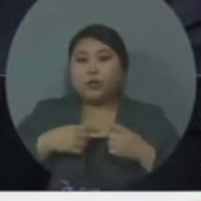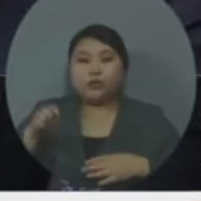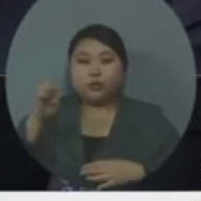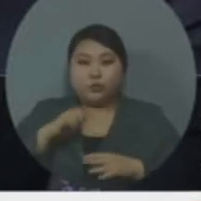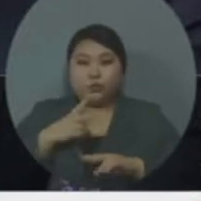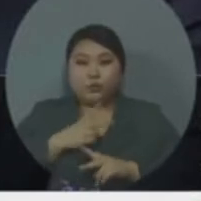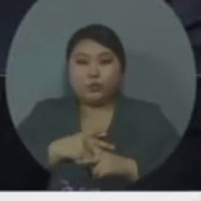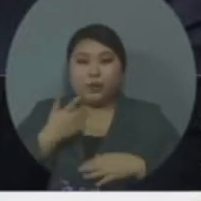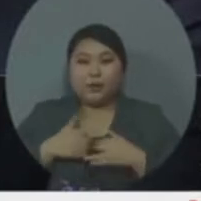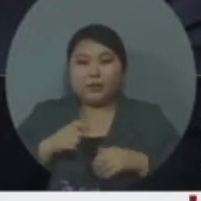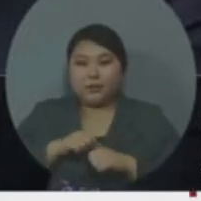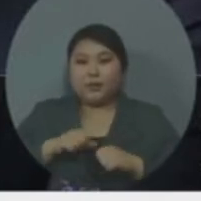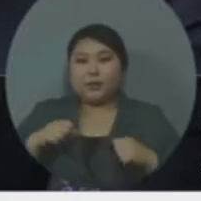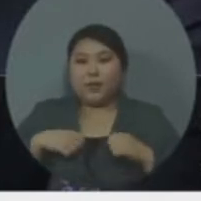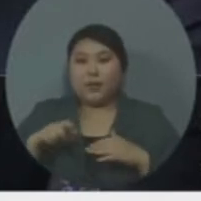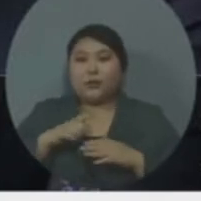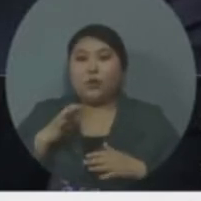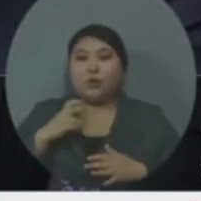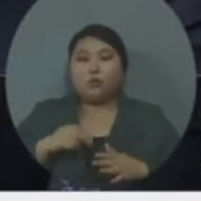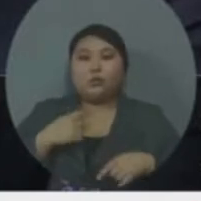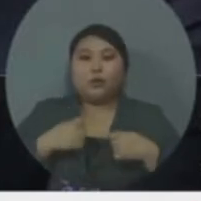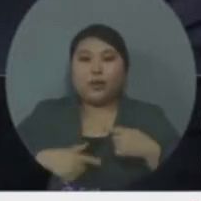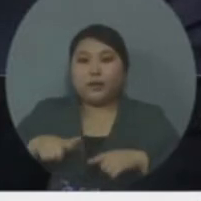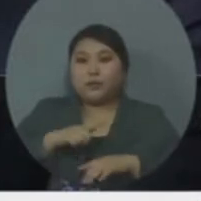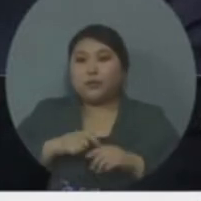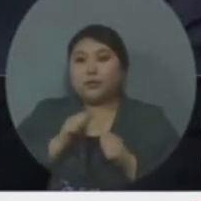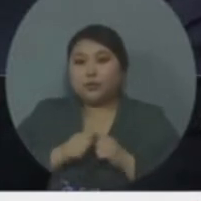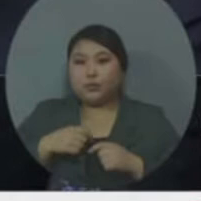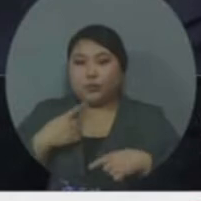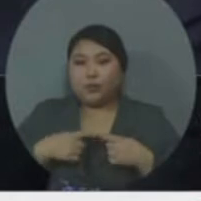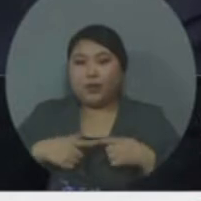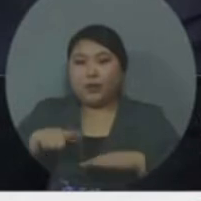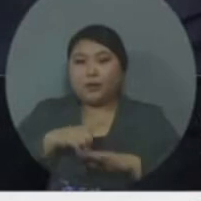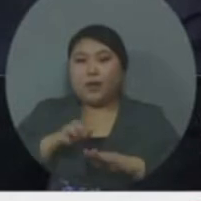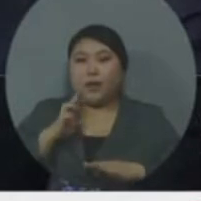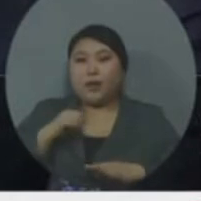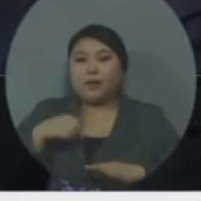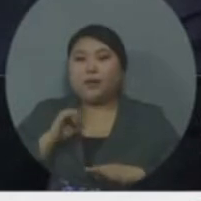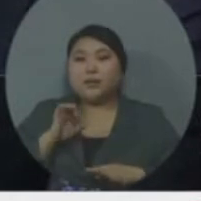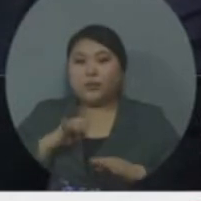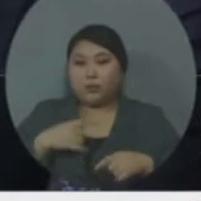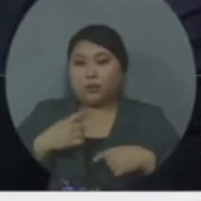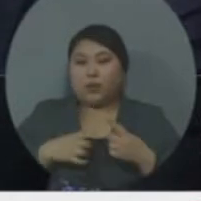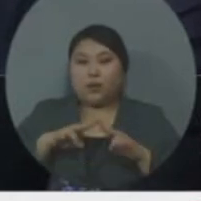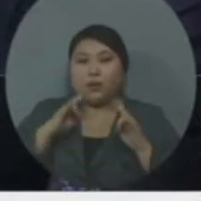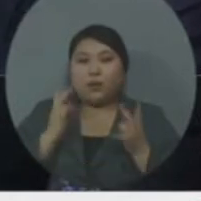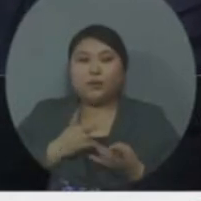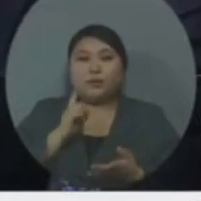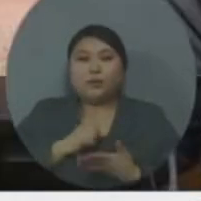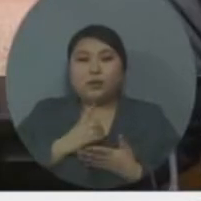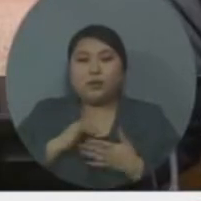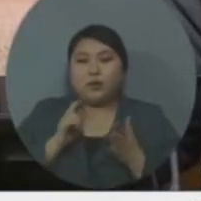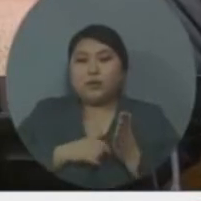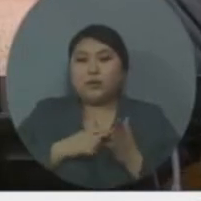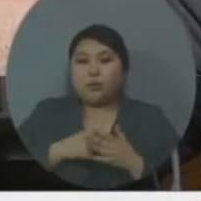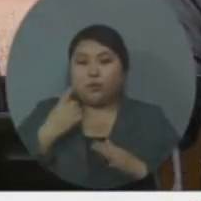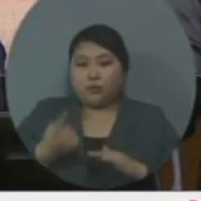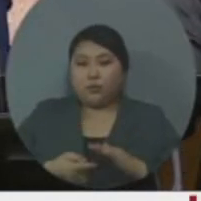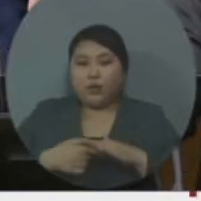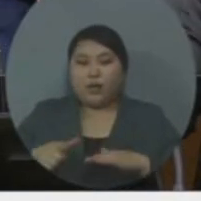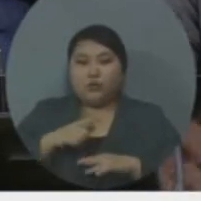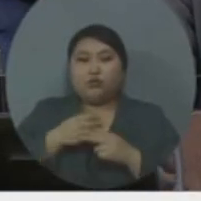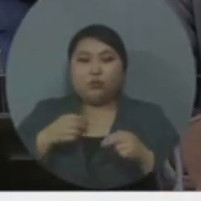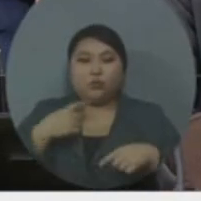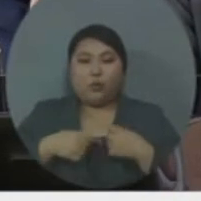гадна иргэнд газар өмчлүүлэх тухай, газрын төлбөрийн тухай, газрын кадастрын тухай, нийгмийн зайлшгүй хэрэгцээд үндэслэх газар чөлөөлөх тухай